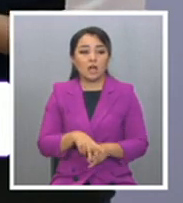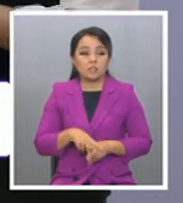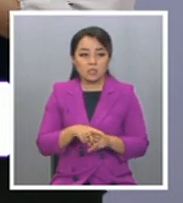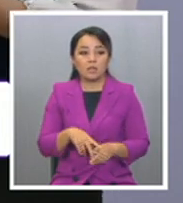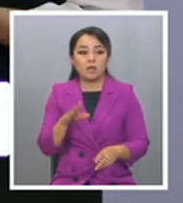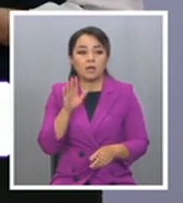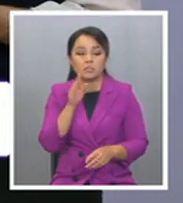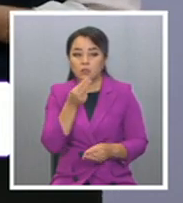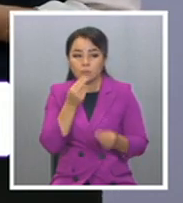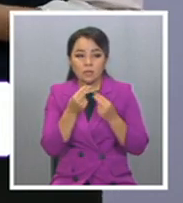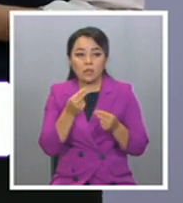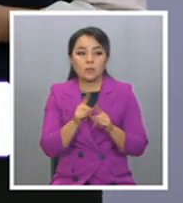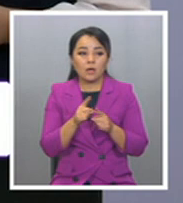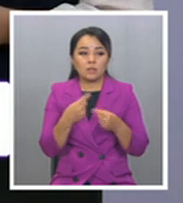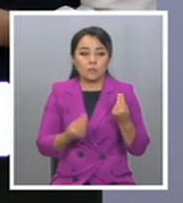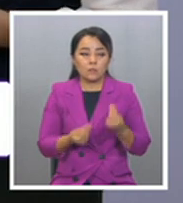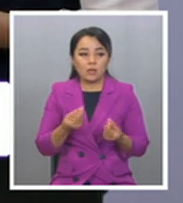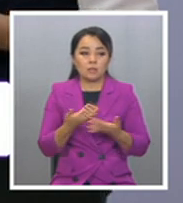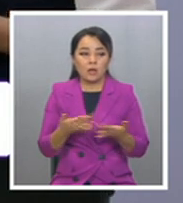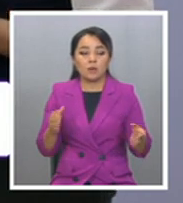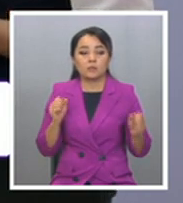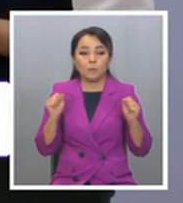сияқты спорт ойындарын атап өткен.